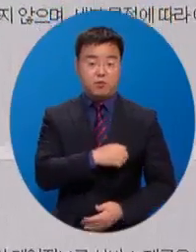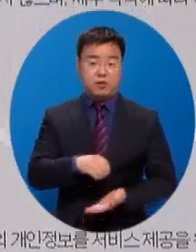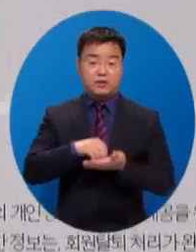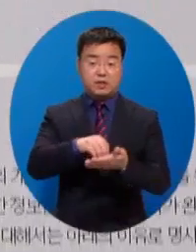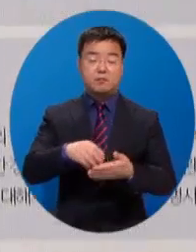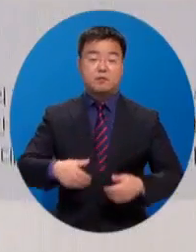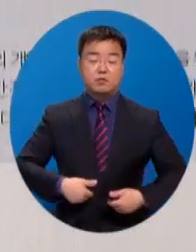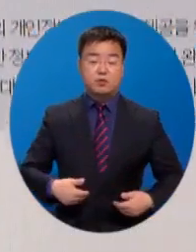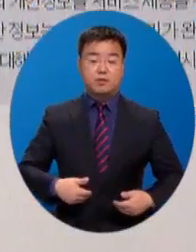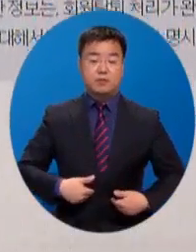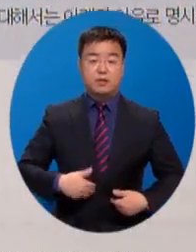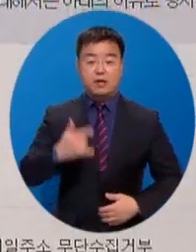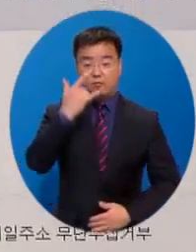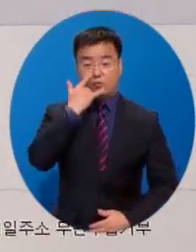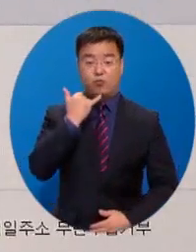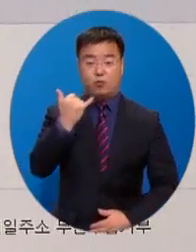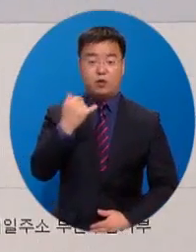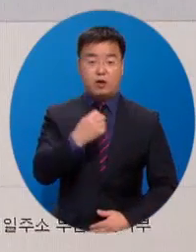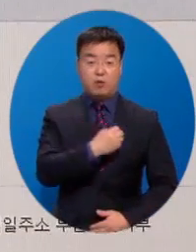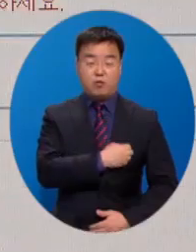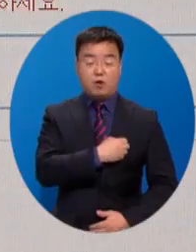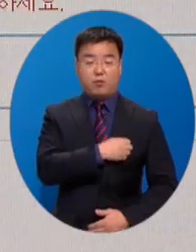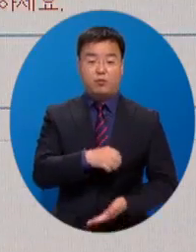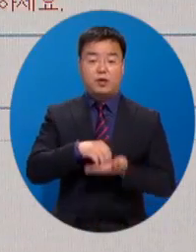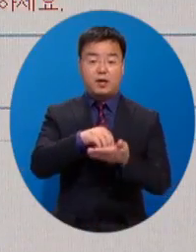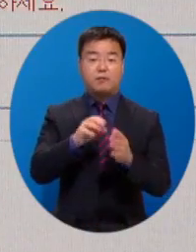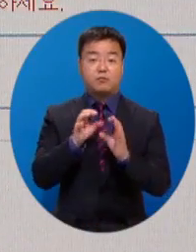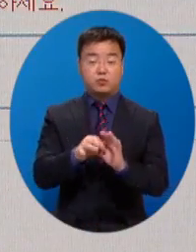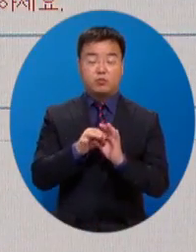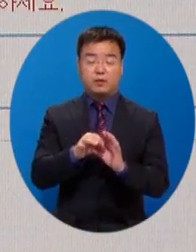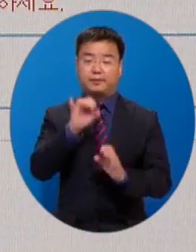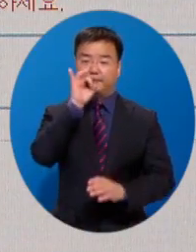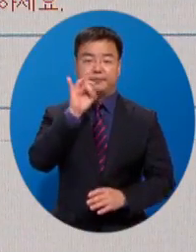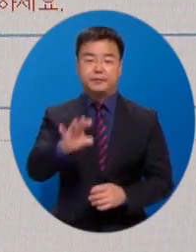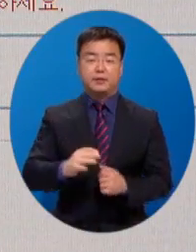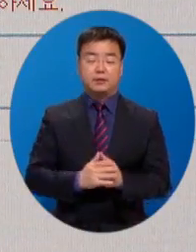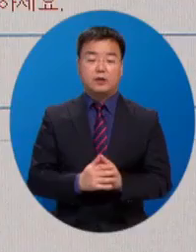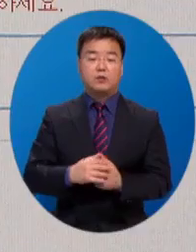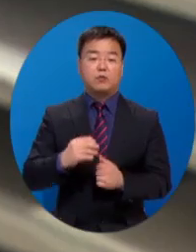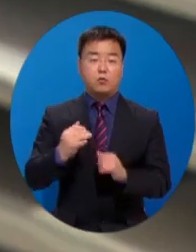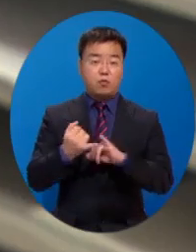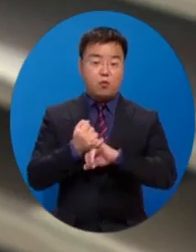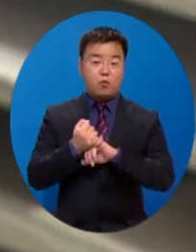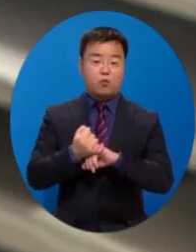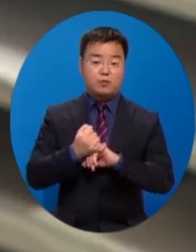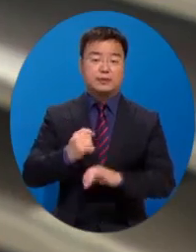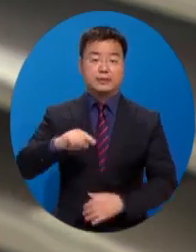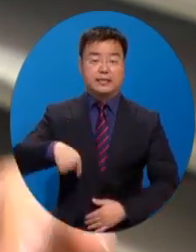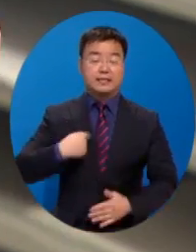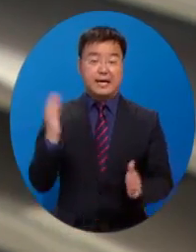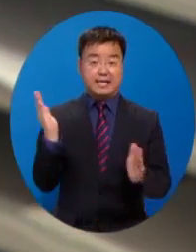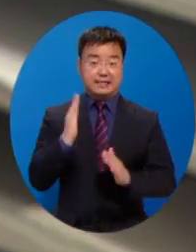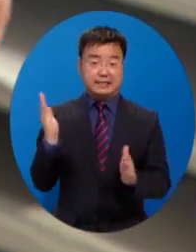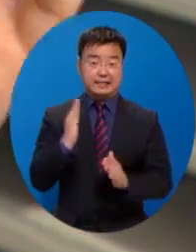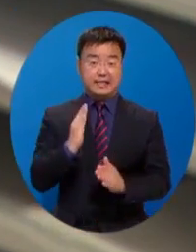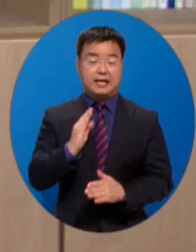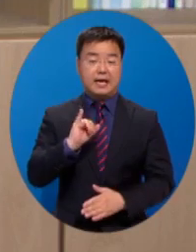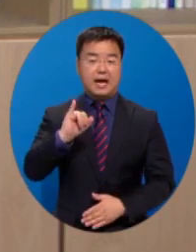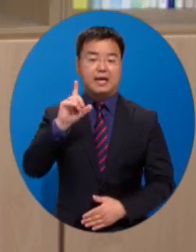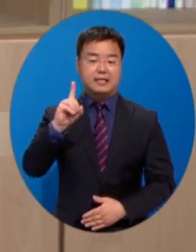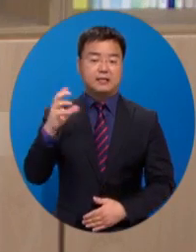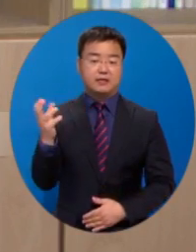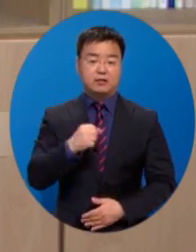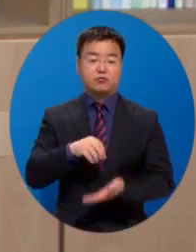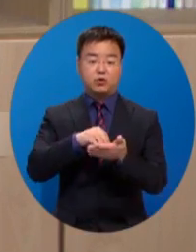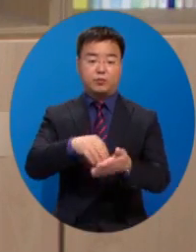학부가 회원으로 가입해 원소 접수를 대신해서는 안 되며 반드시 지원자 본인의 아이디로 접수해야 합니다